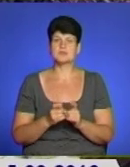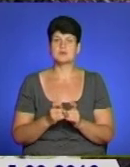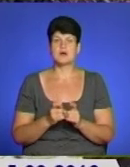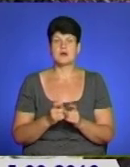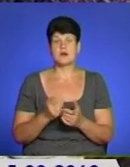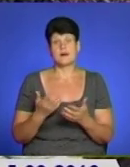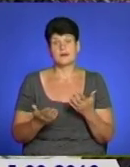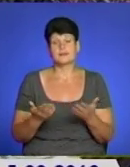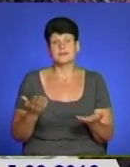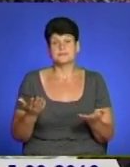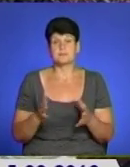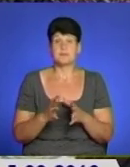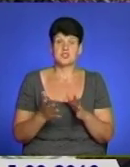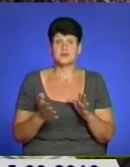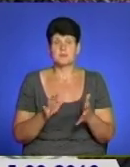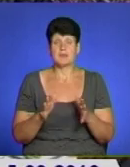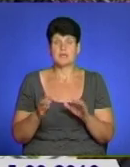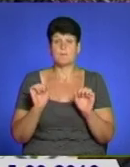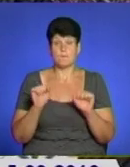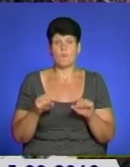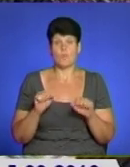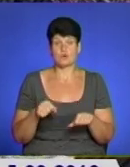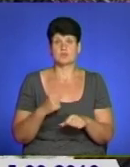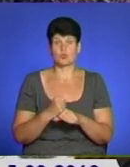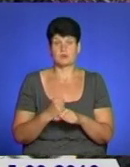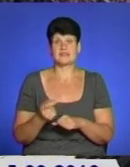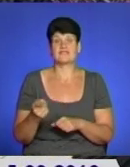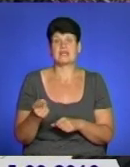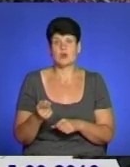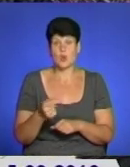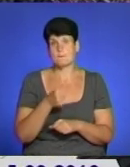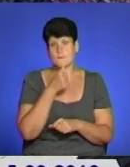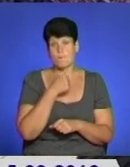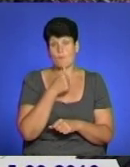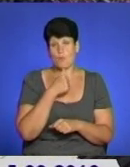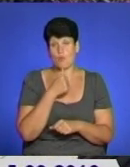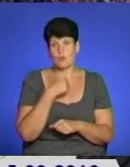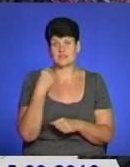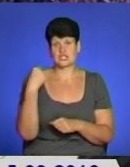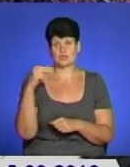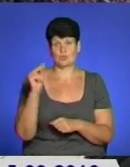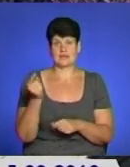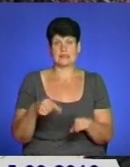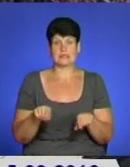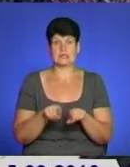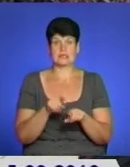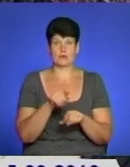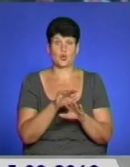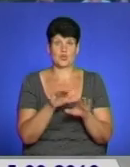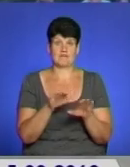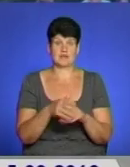але більш-менш можна таке робити в Тернополі і пробувати чемпіонат такого